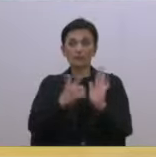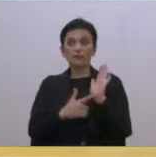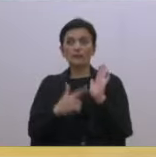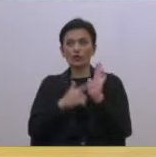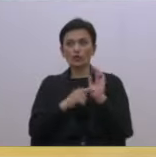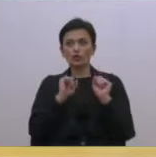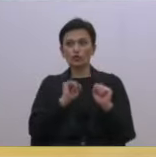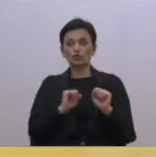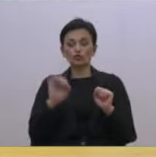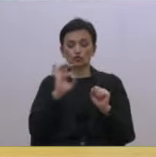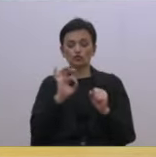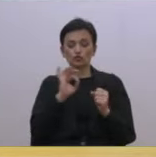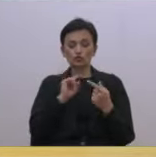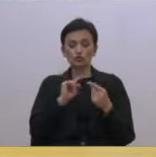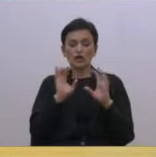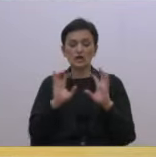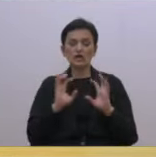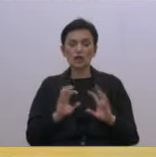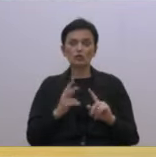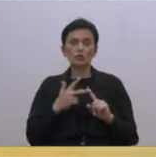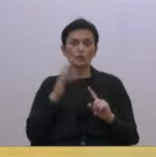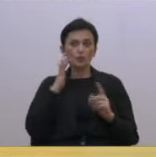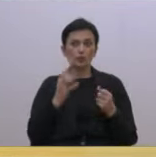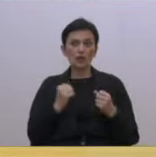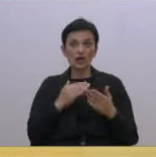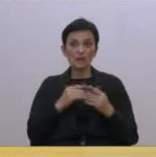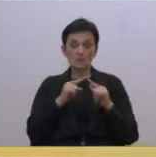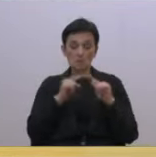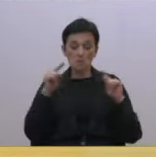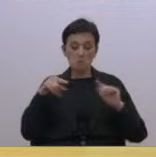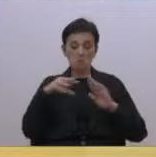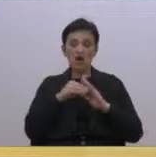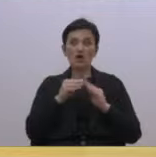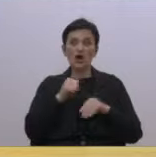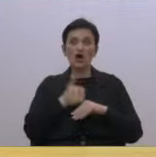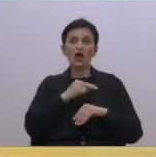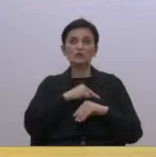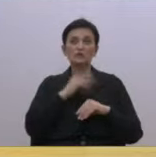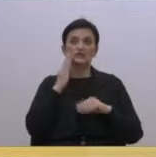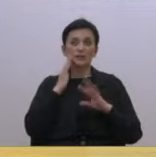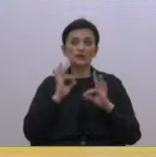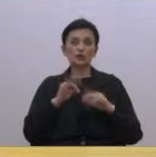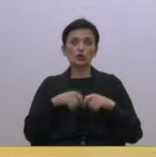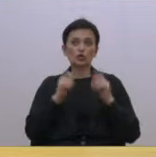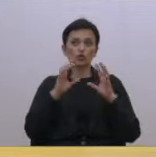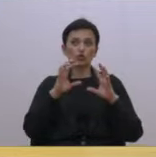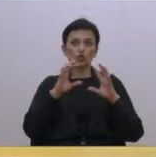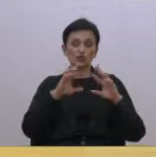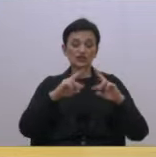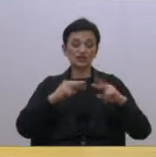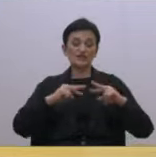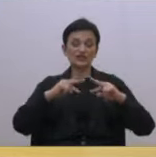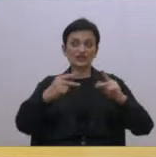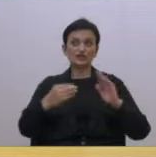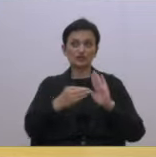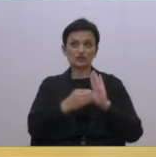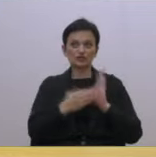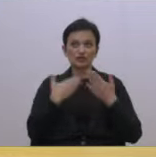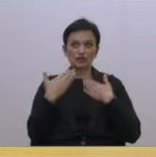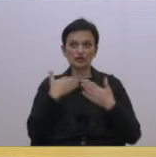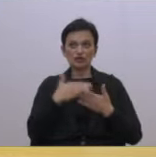Samozřejmě, když mohli, no, ti nám děti, kanon, my se musíme mít. A moje paketi, klau, administrace, samozřejmě, kodexi, culeva, šit, culeva, my se musíme mít, to je čarta,